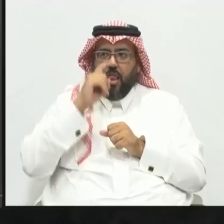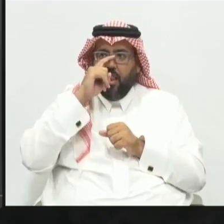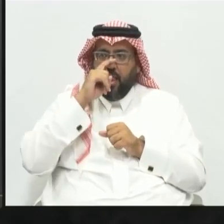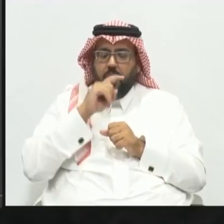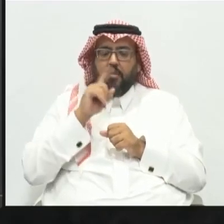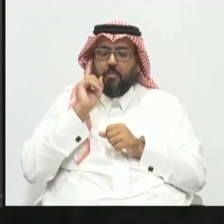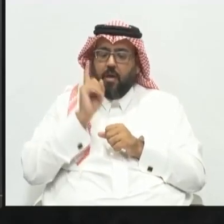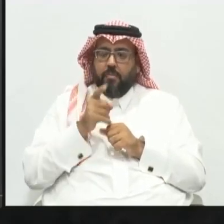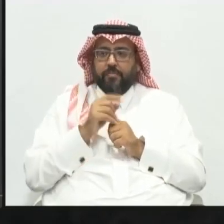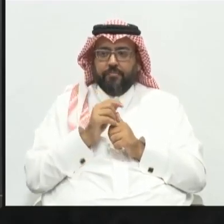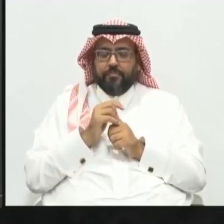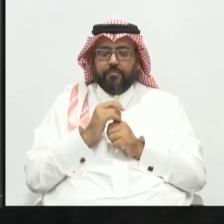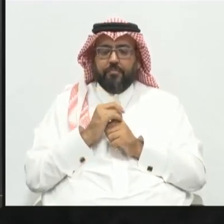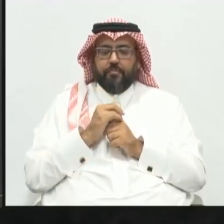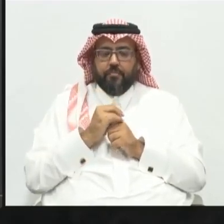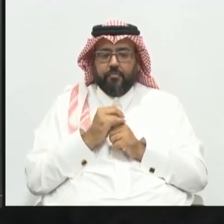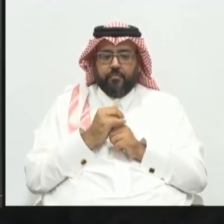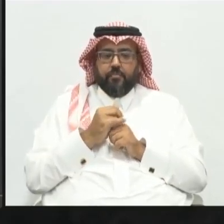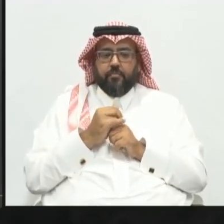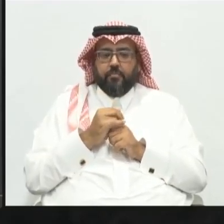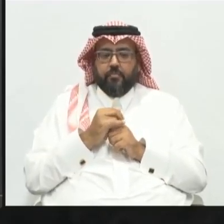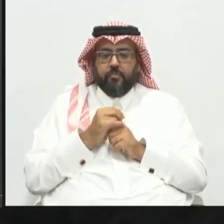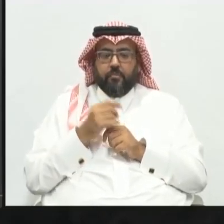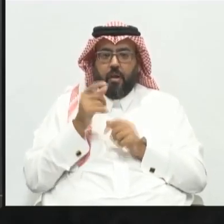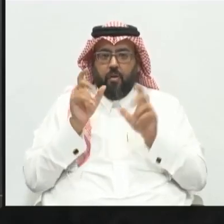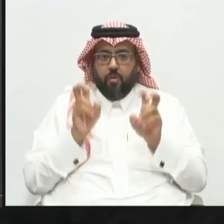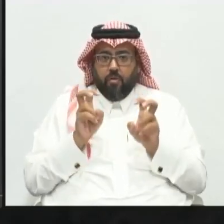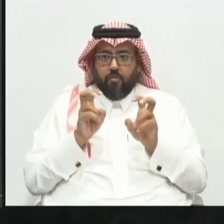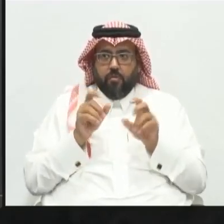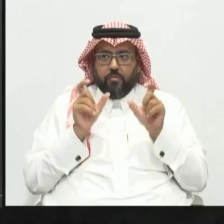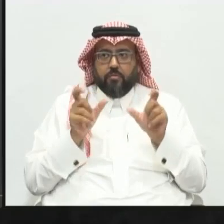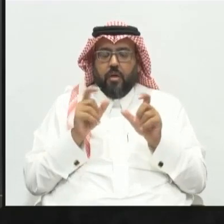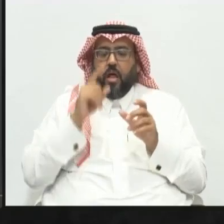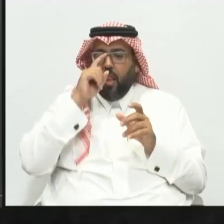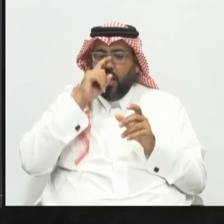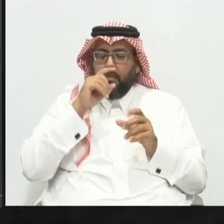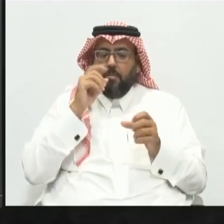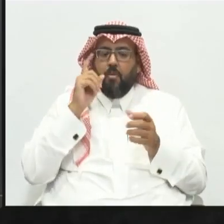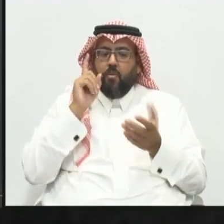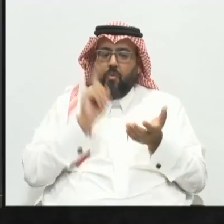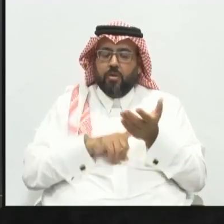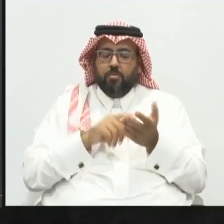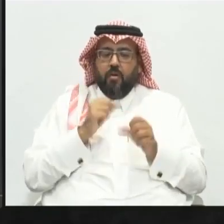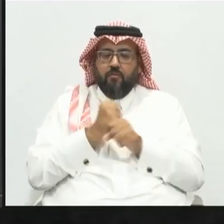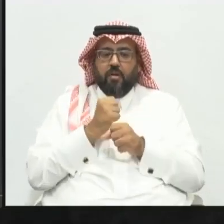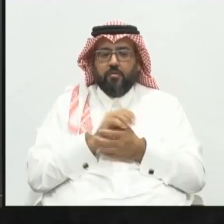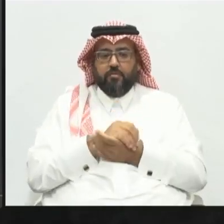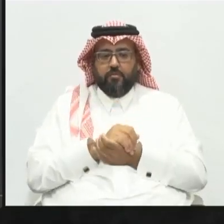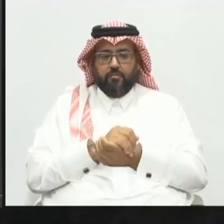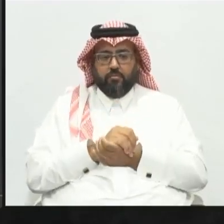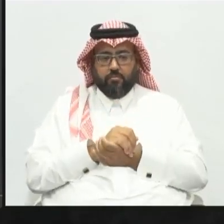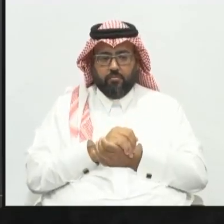عليك ان تنفذ هذا الامر سواء بالحظر والامتناع او بوجوب الفعل او بوجوب الفعل